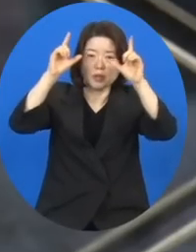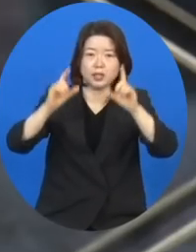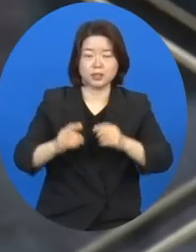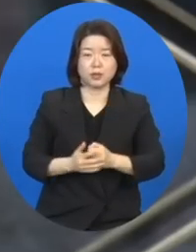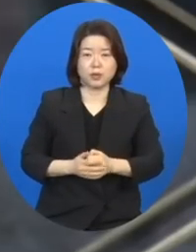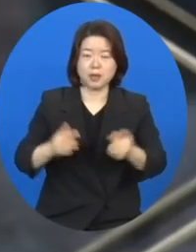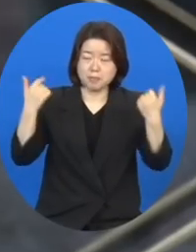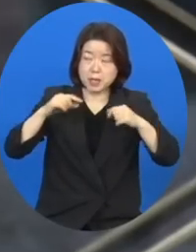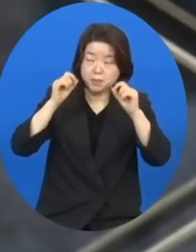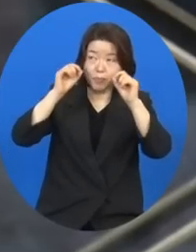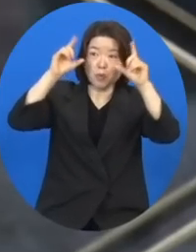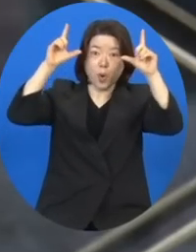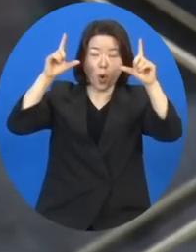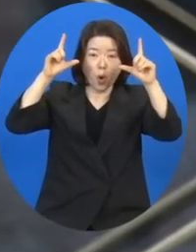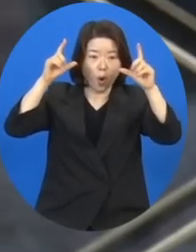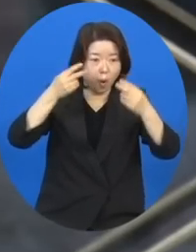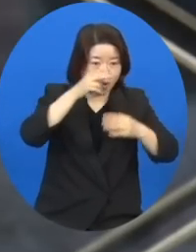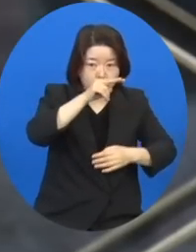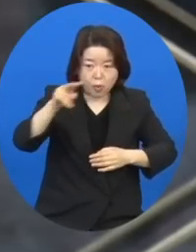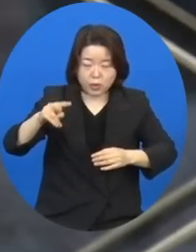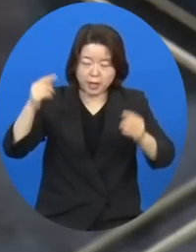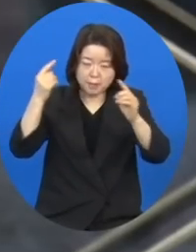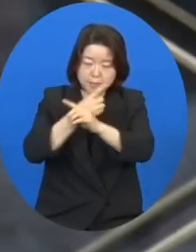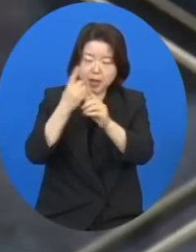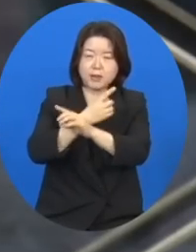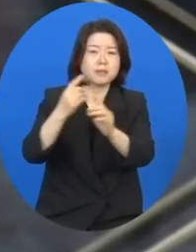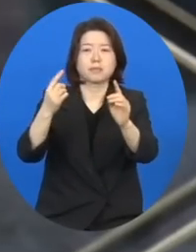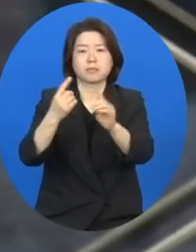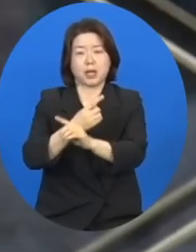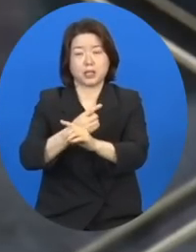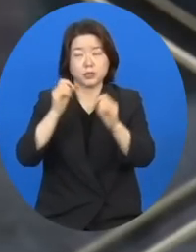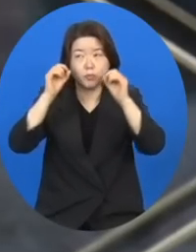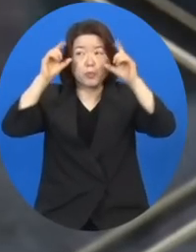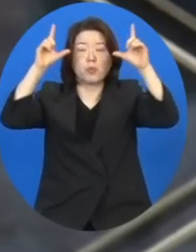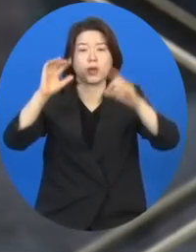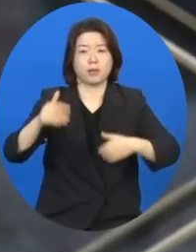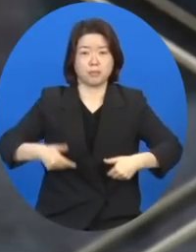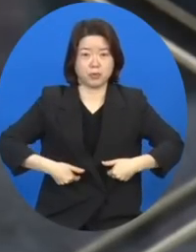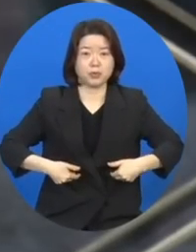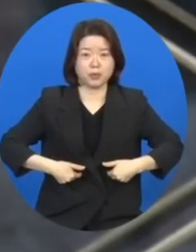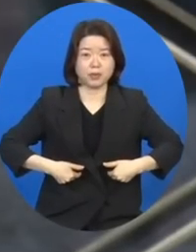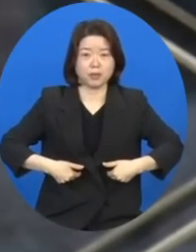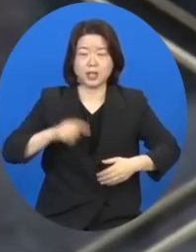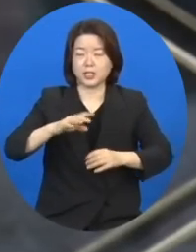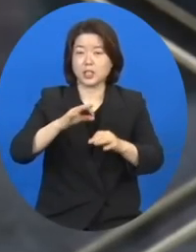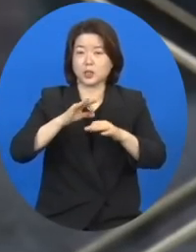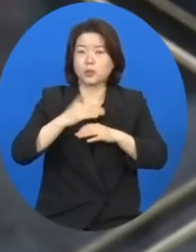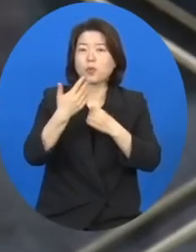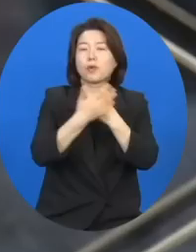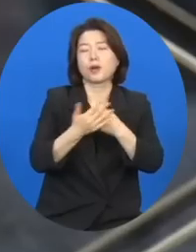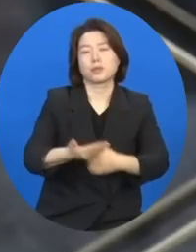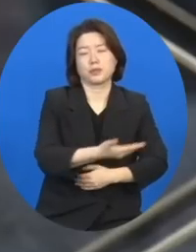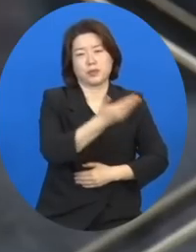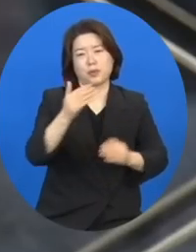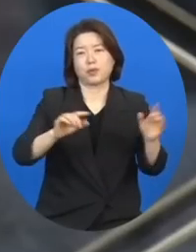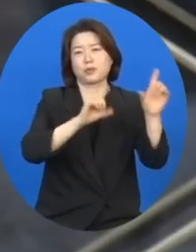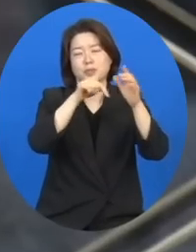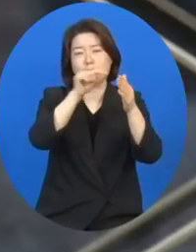뛰어야 되고 보는 것이 날마다 달라져야 한다는 것입니다. 이 놀라운 은혜가 여러분들의 삶 가운데 있기를